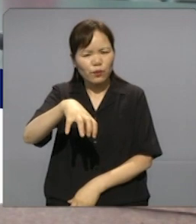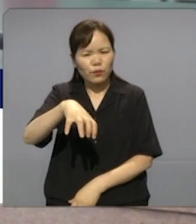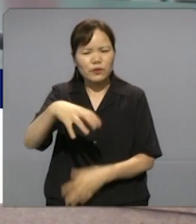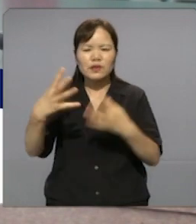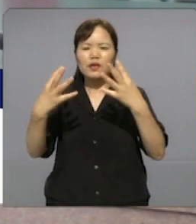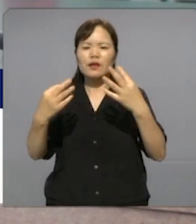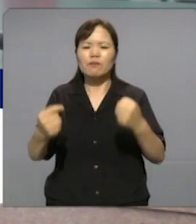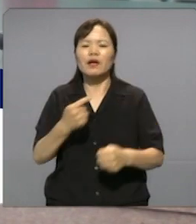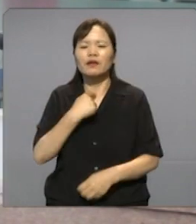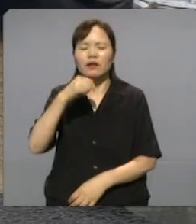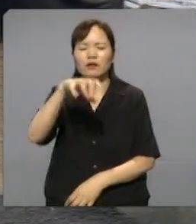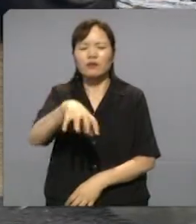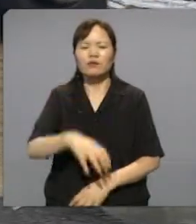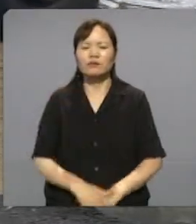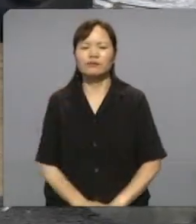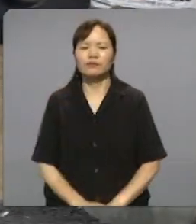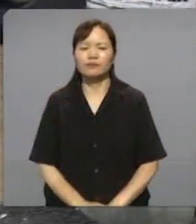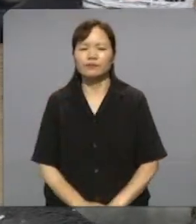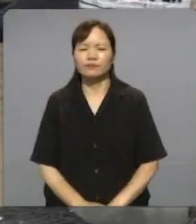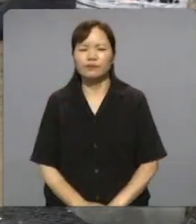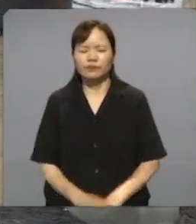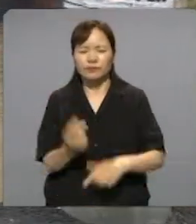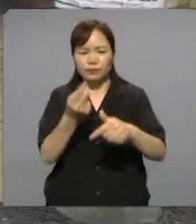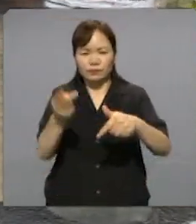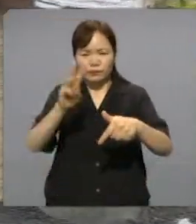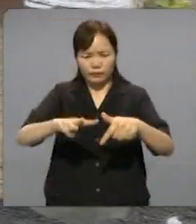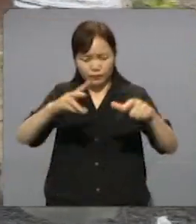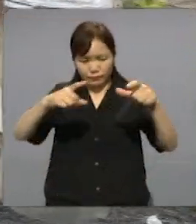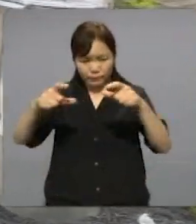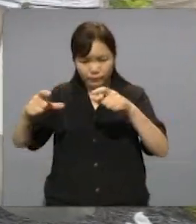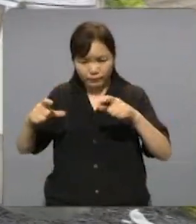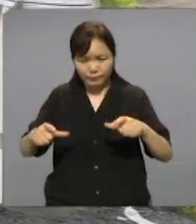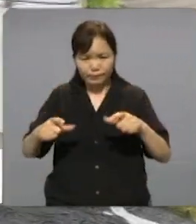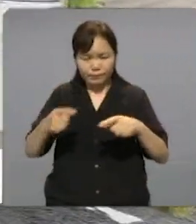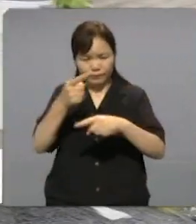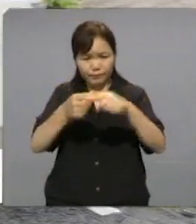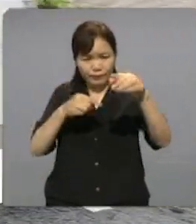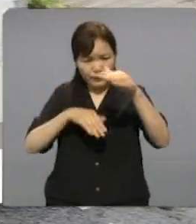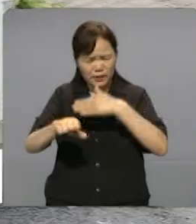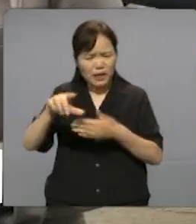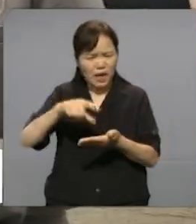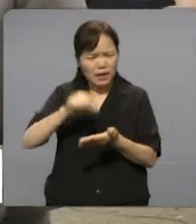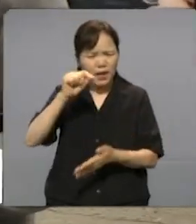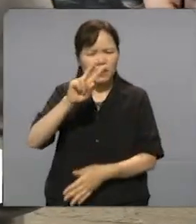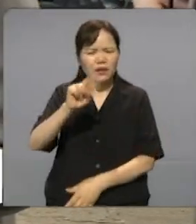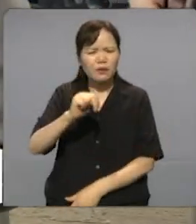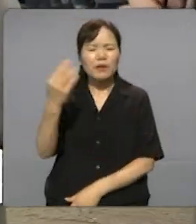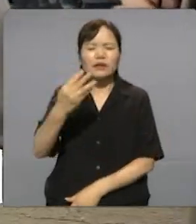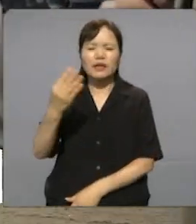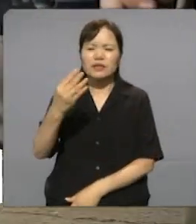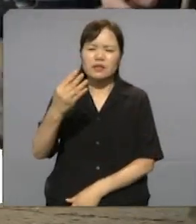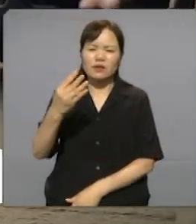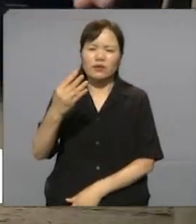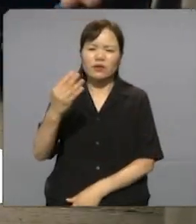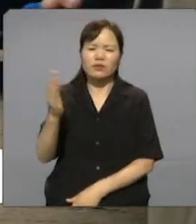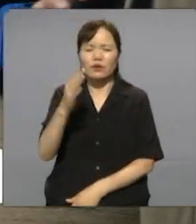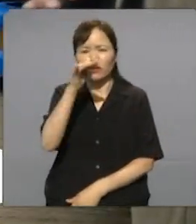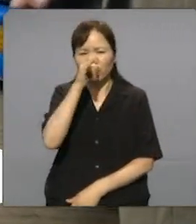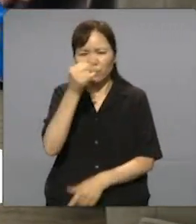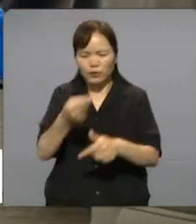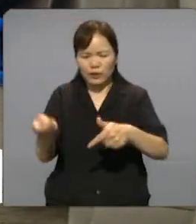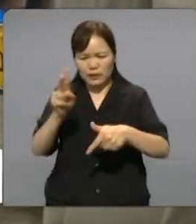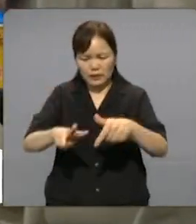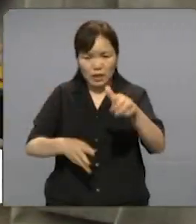도출이 되었던 지역입니다. 인천 지역에는 반지하가 약 2만 4천여 가구로